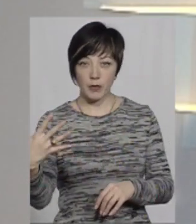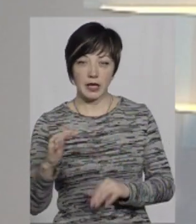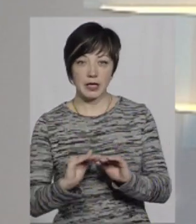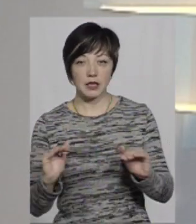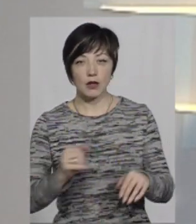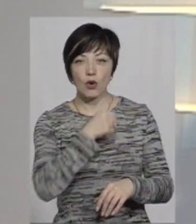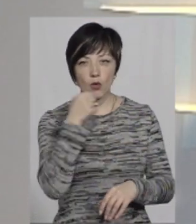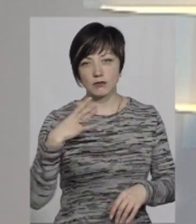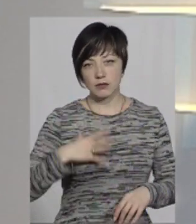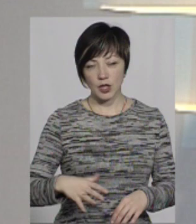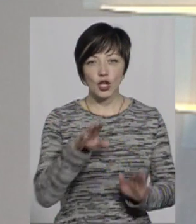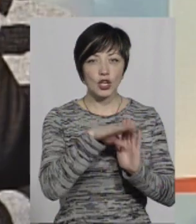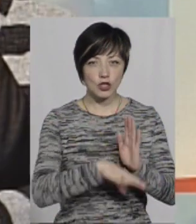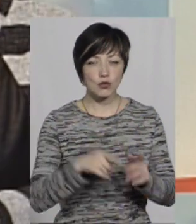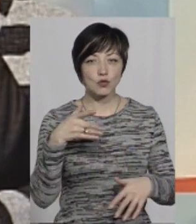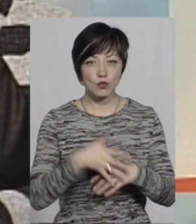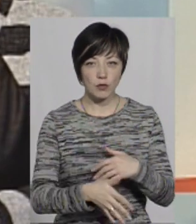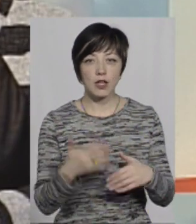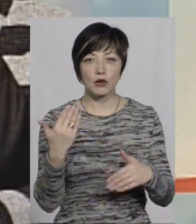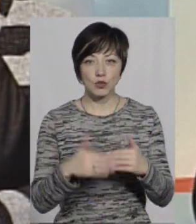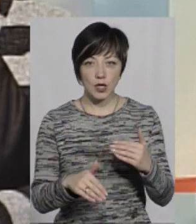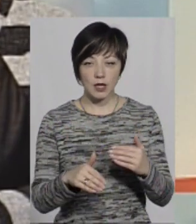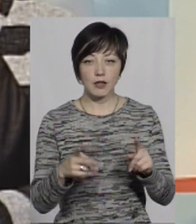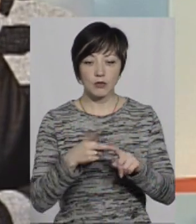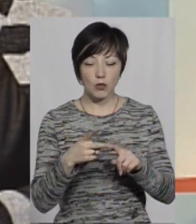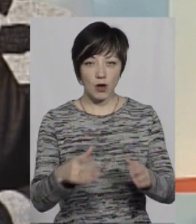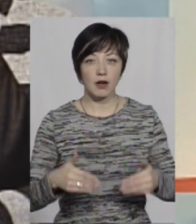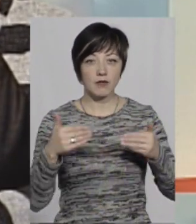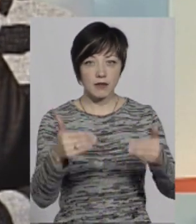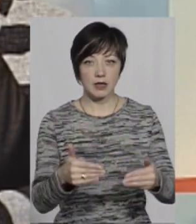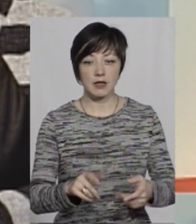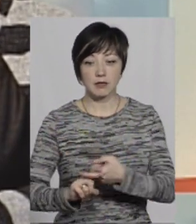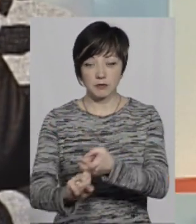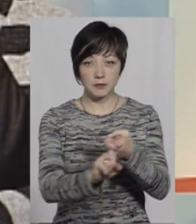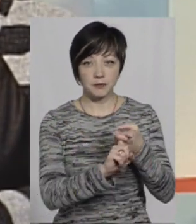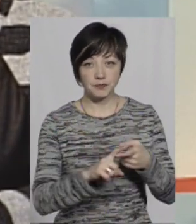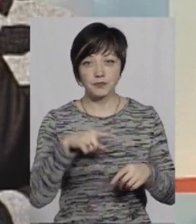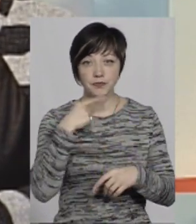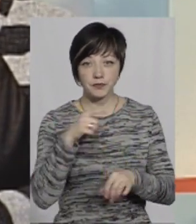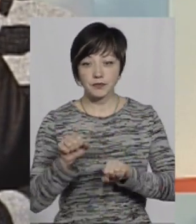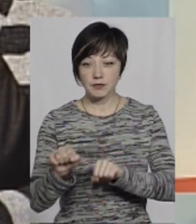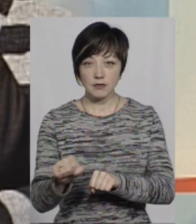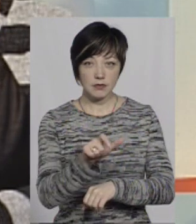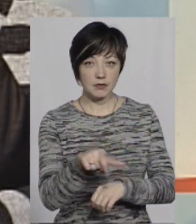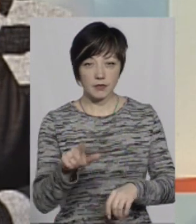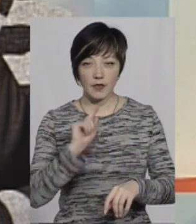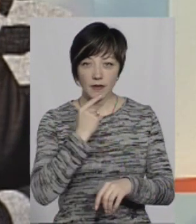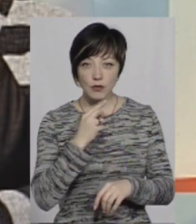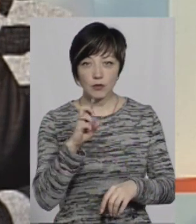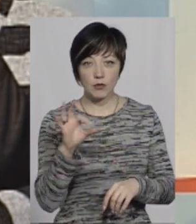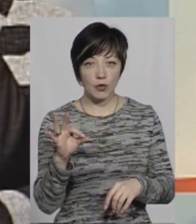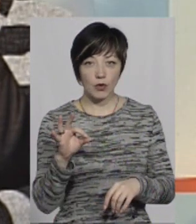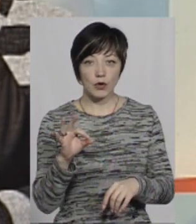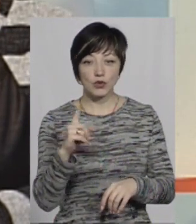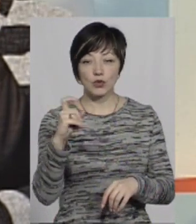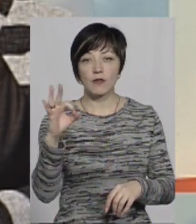захворювання набагато гірше. Зрозуміло, що вони вже пішли як друга хвиля, тому що говорити про те, що вони захищені, дуже важко. Чому?